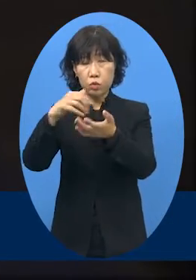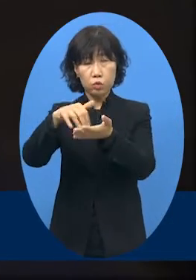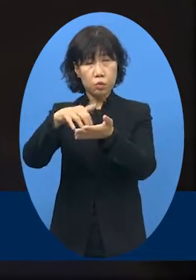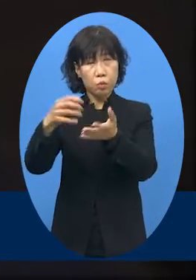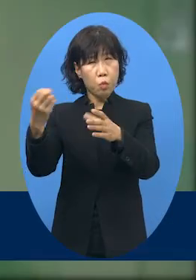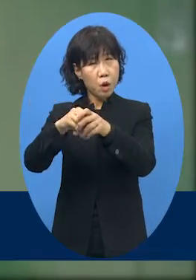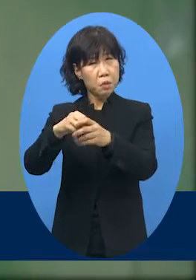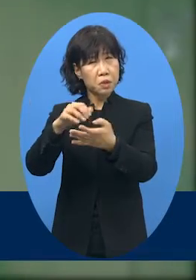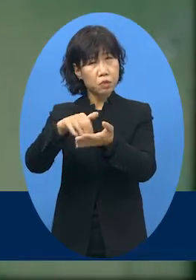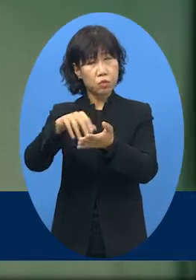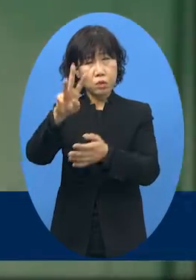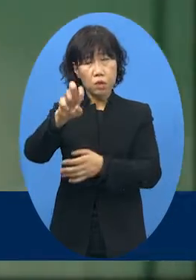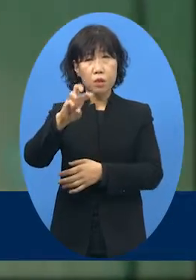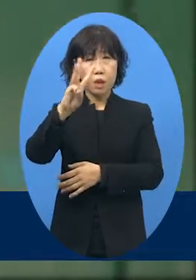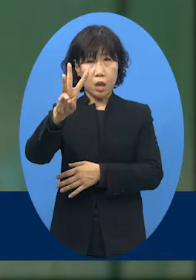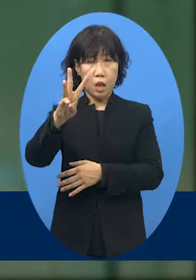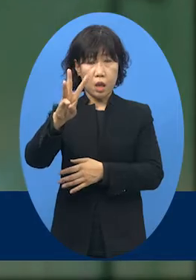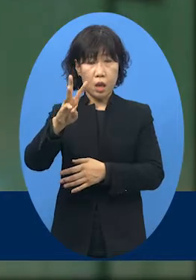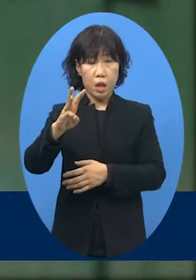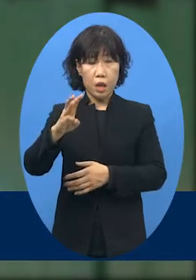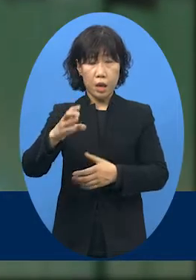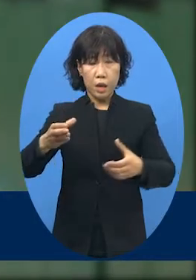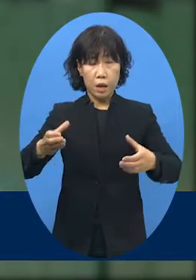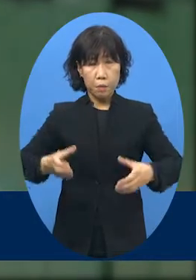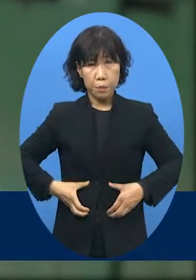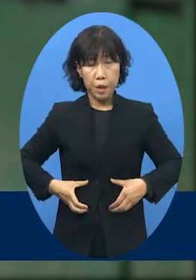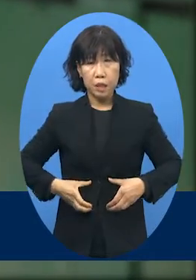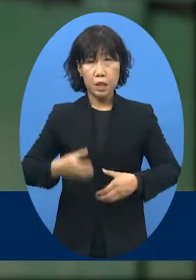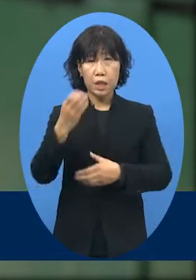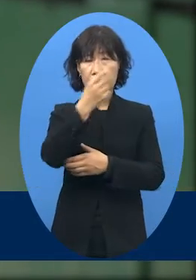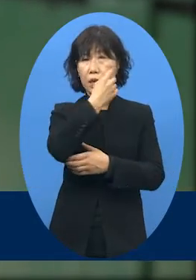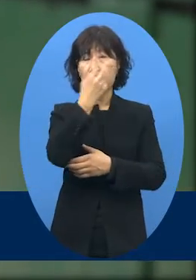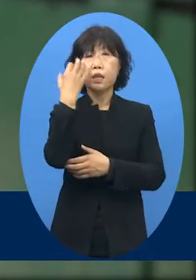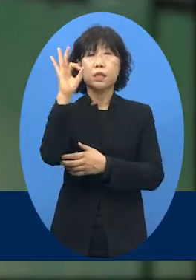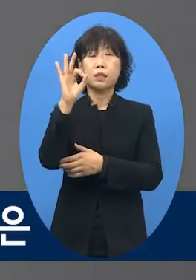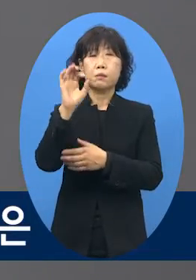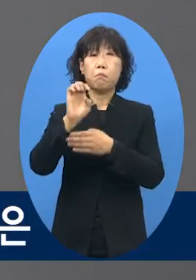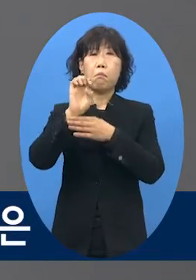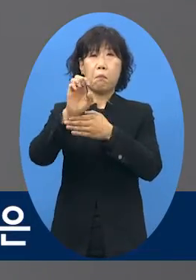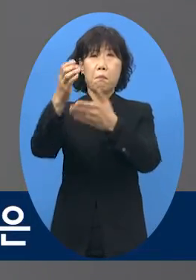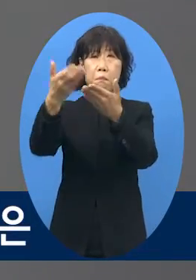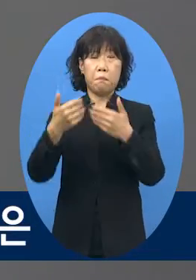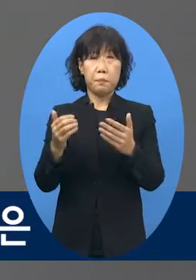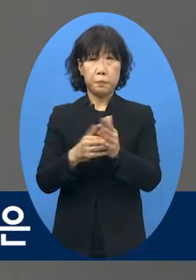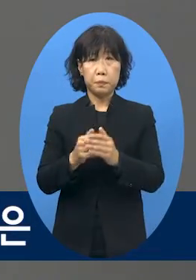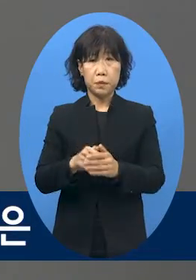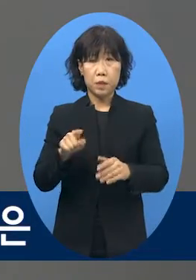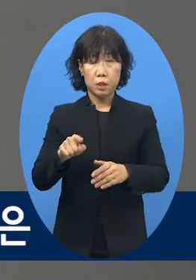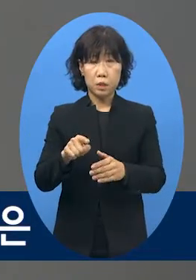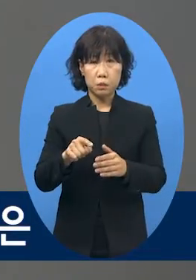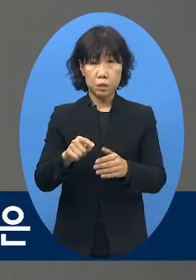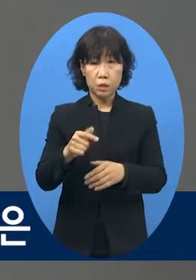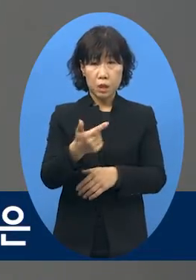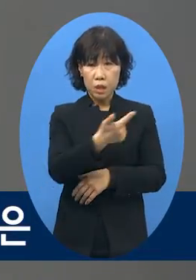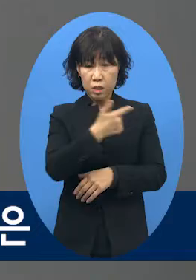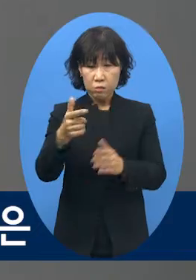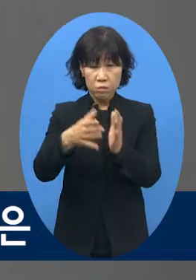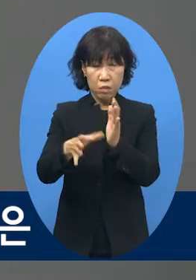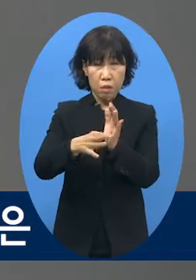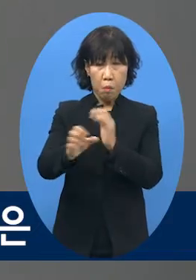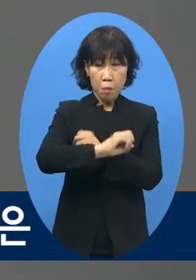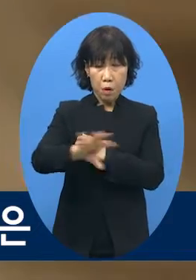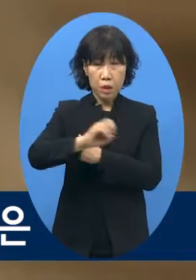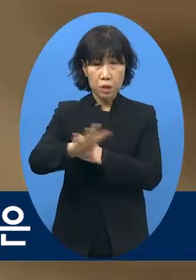개의 지자체가 혁신 챔피언 인증패 수여 대상으로 선정됐습니다 동대문구의 대형폐기물 스마트 배출 관리